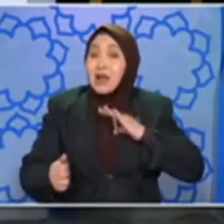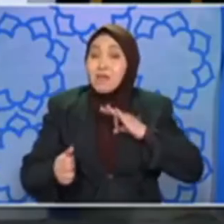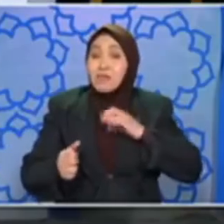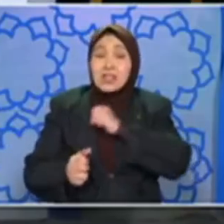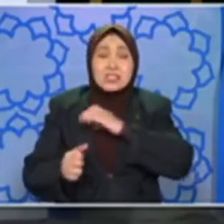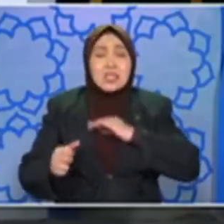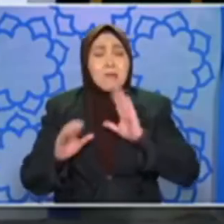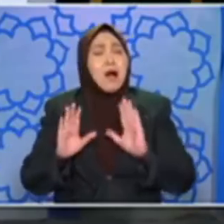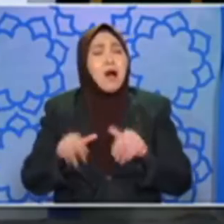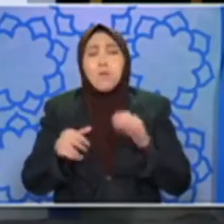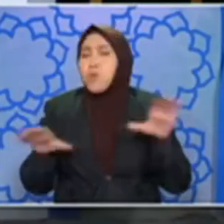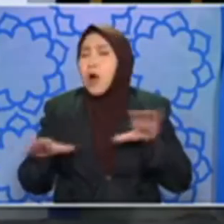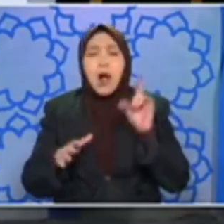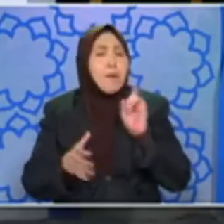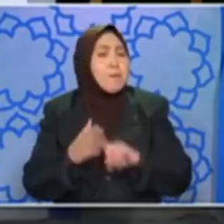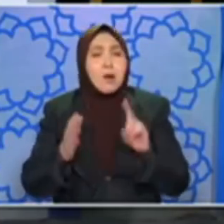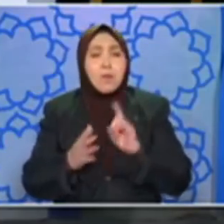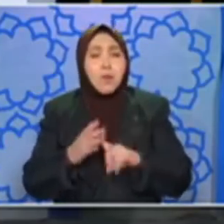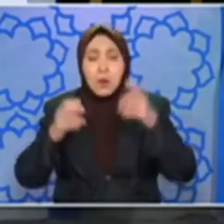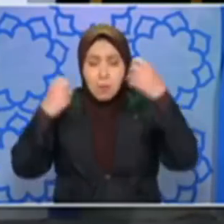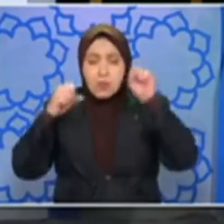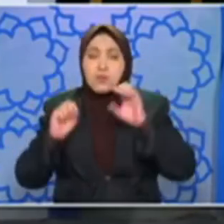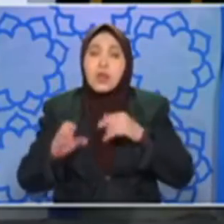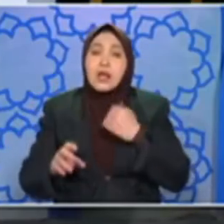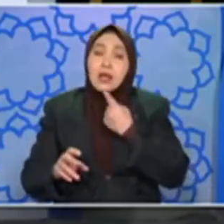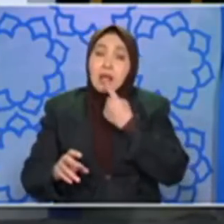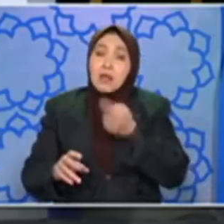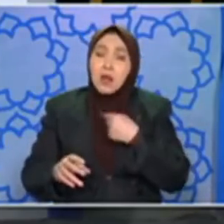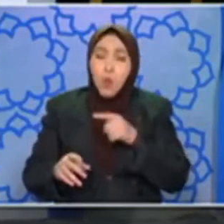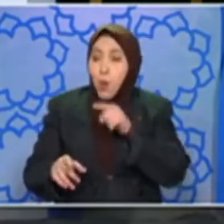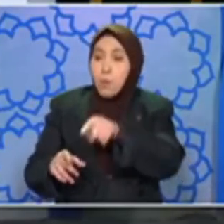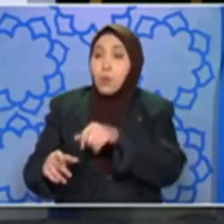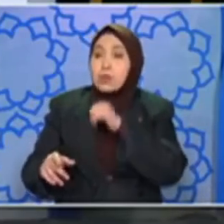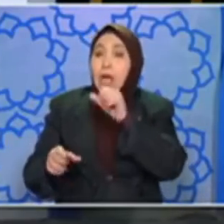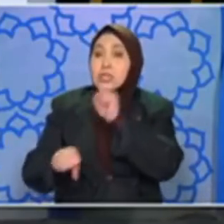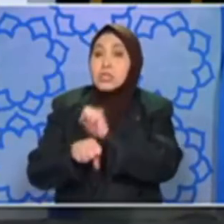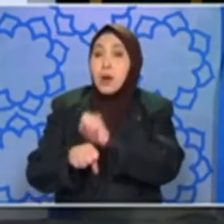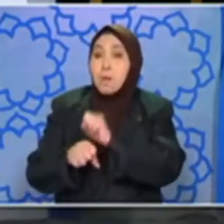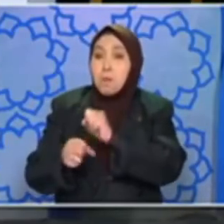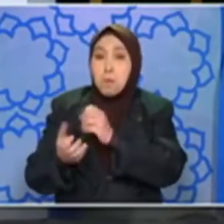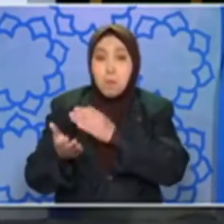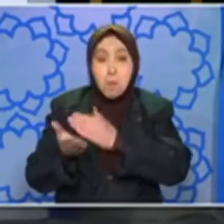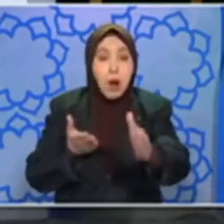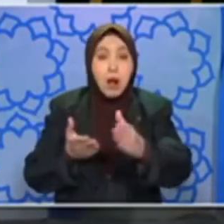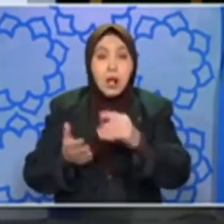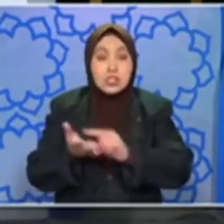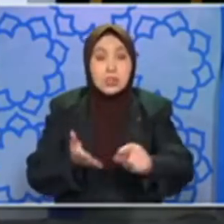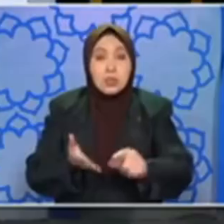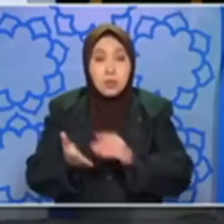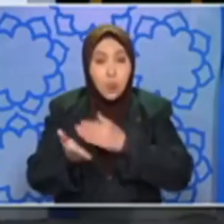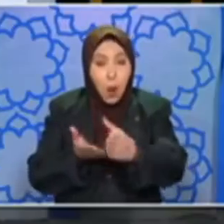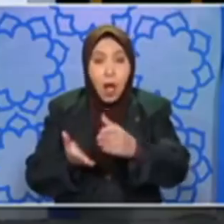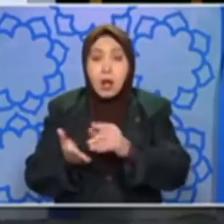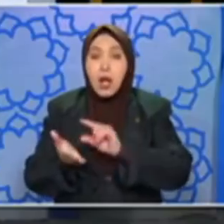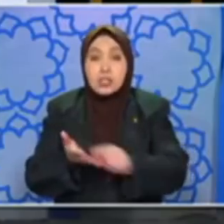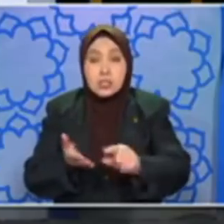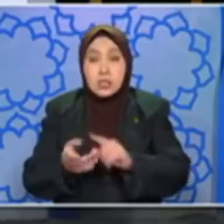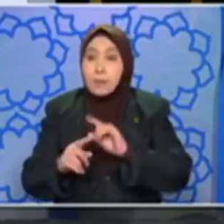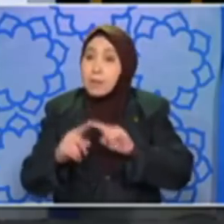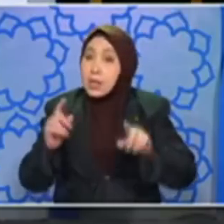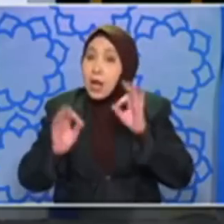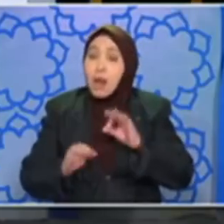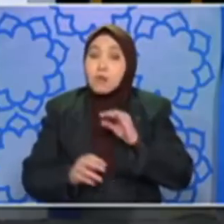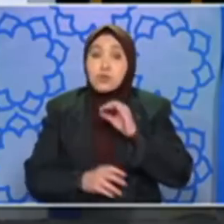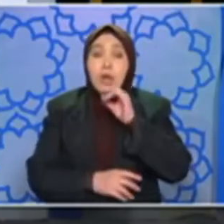buat macam mana pun, bos dia boleh kata, oh kamu ni tak kerja, potong gaji, kan? Tetapi kalau dah janji dengan